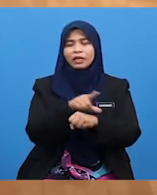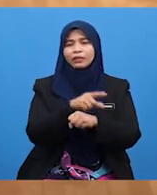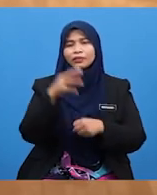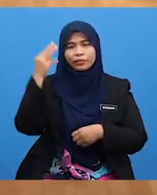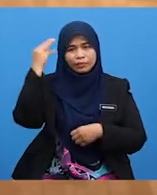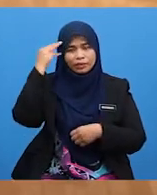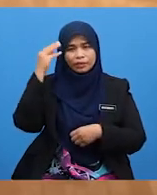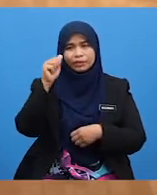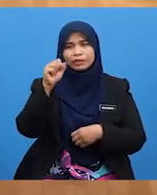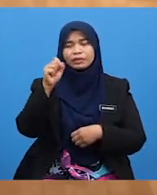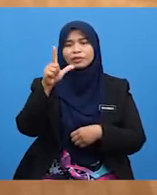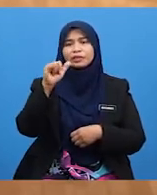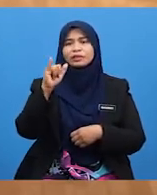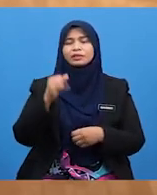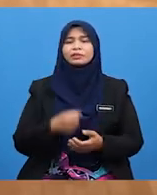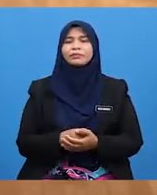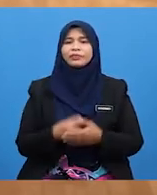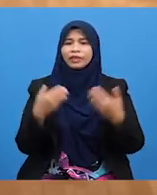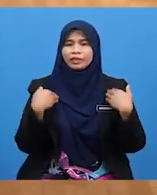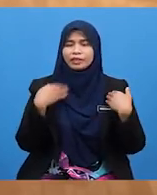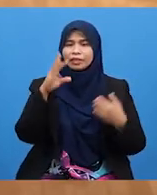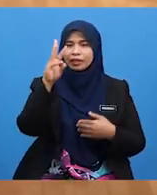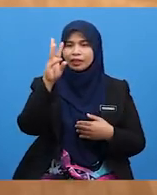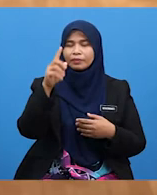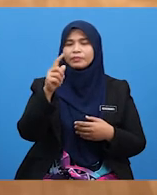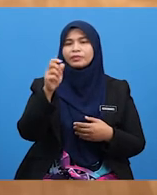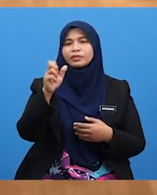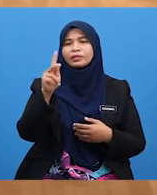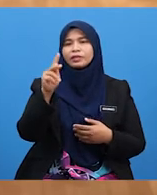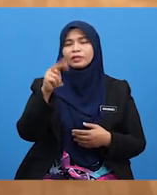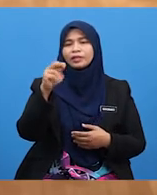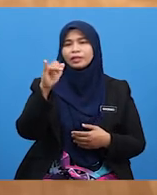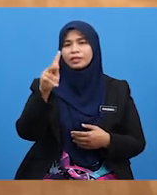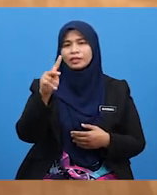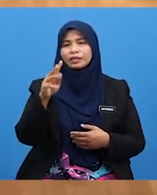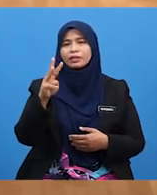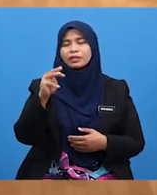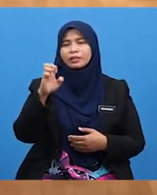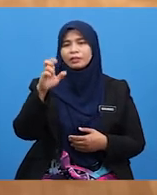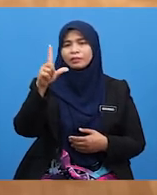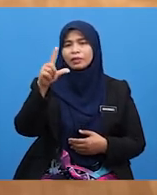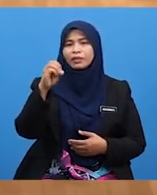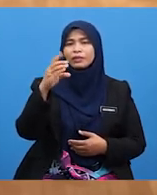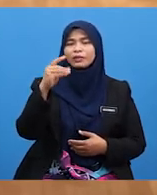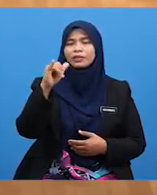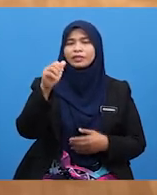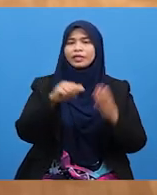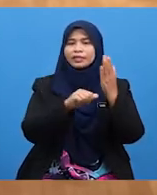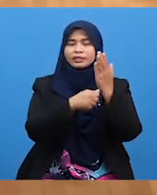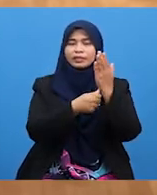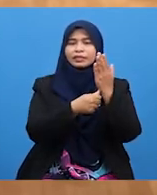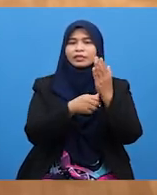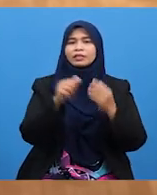lagu Melayu asli ini terdapat 6 teknik, iaitu melodi asas. Kedua